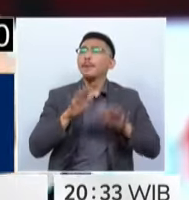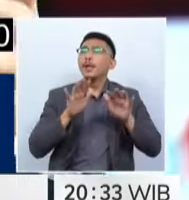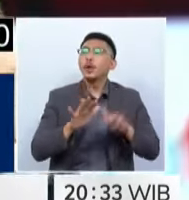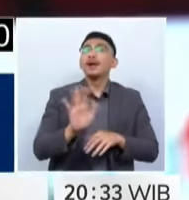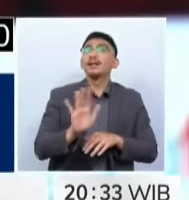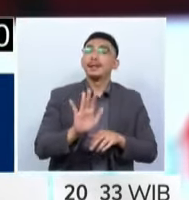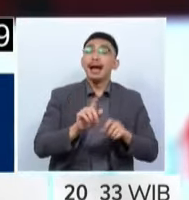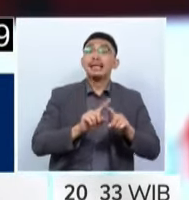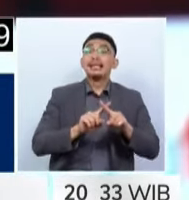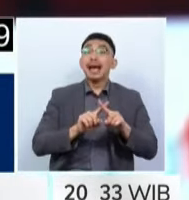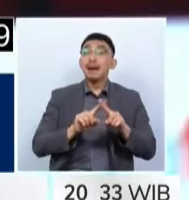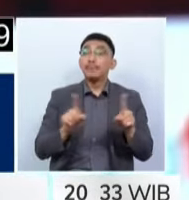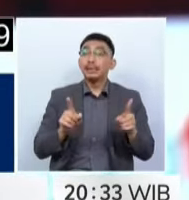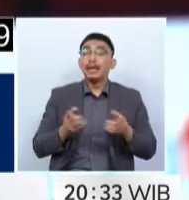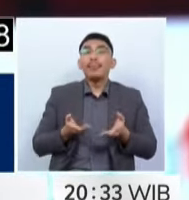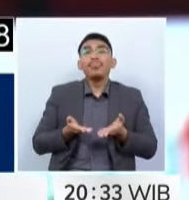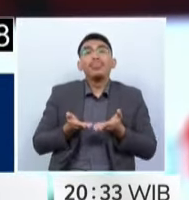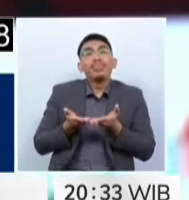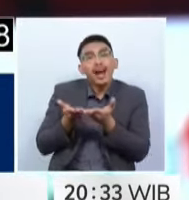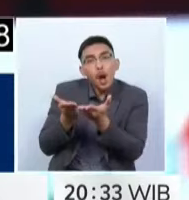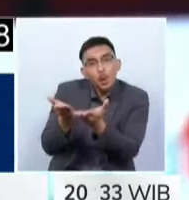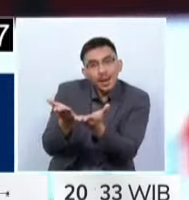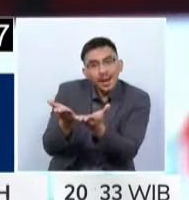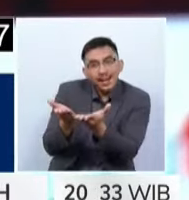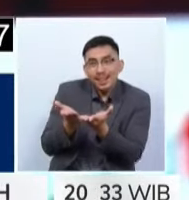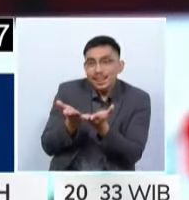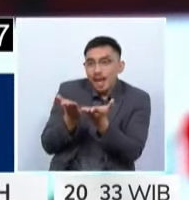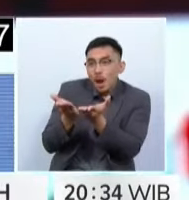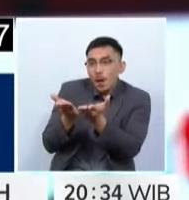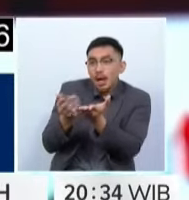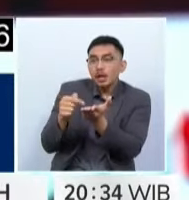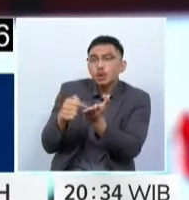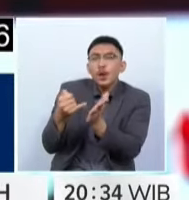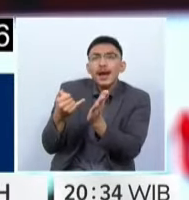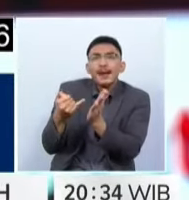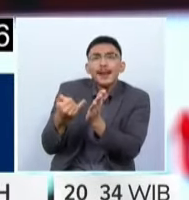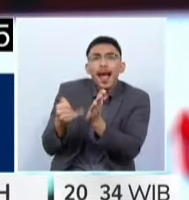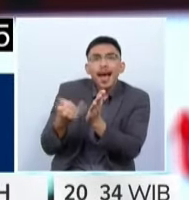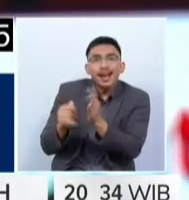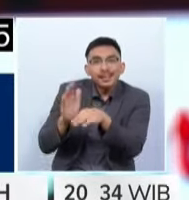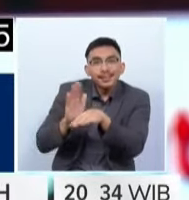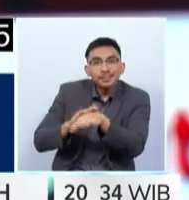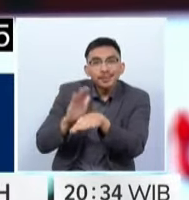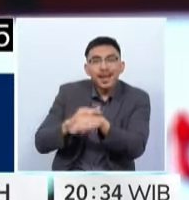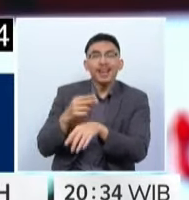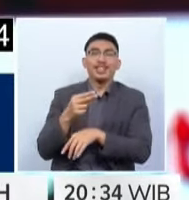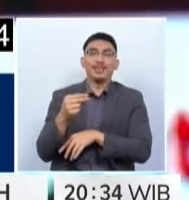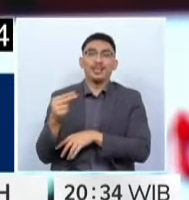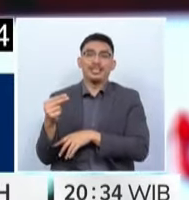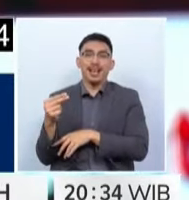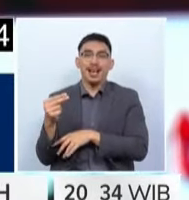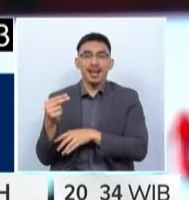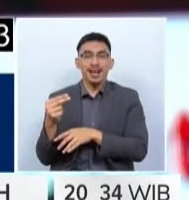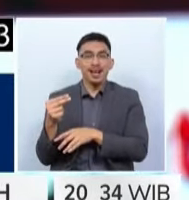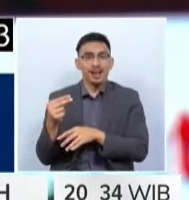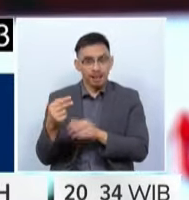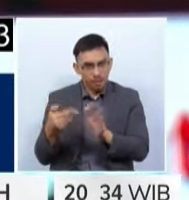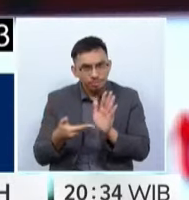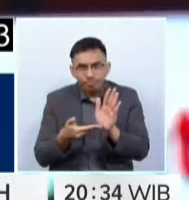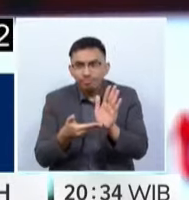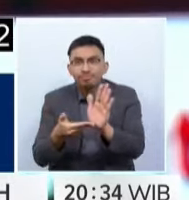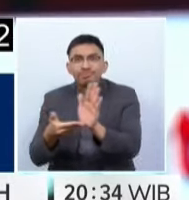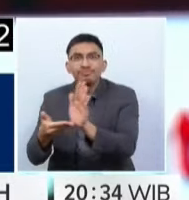kita menawarkan kepada mereka nilai Karya Budaya Indonesia kemudian kuliner kita